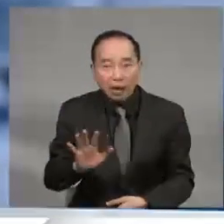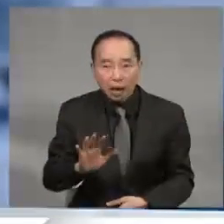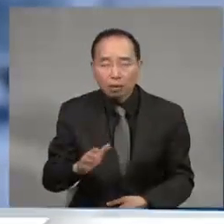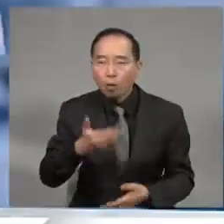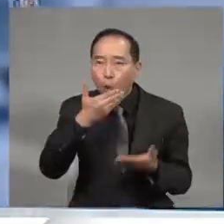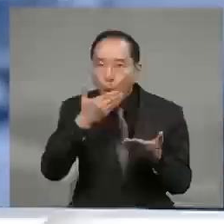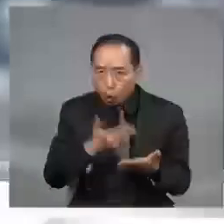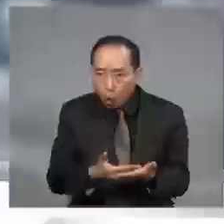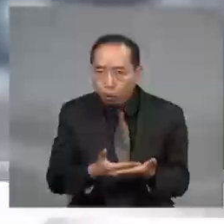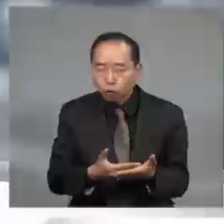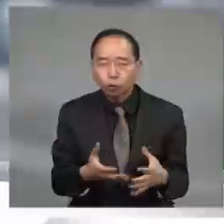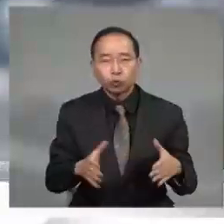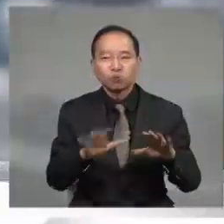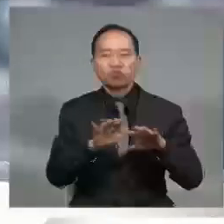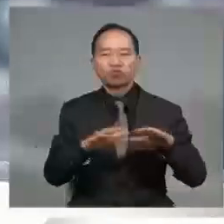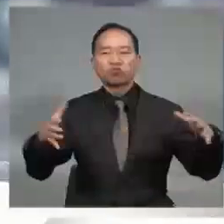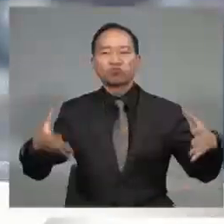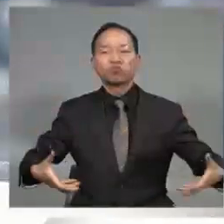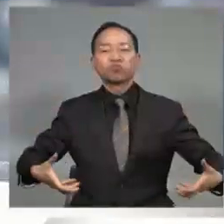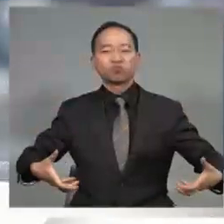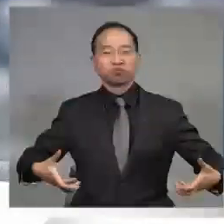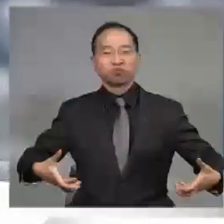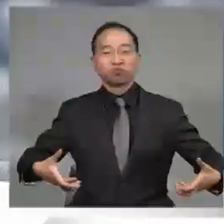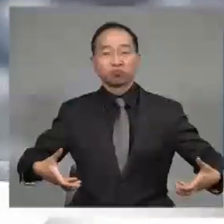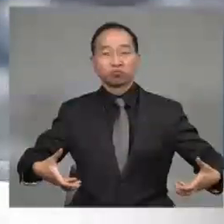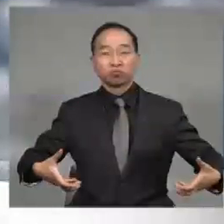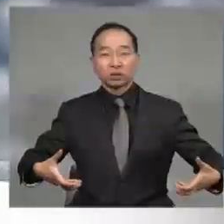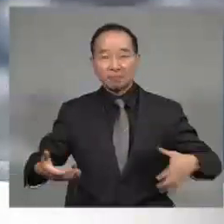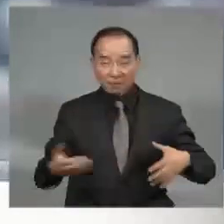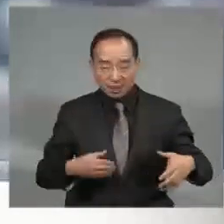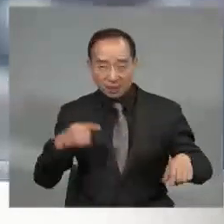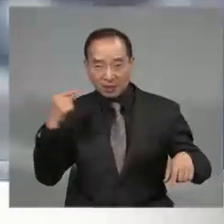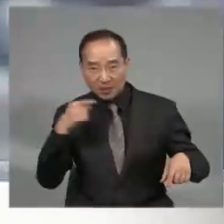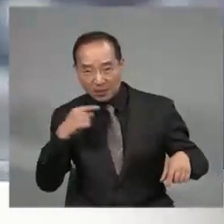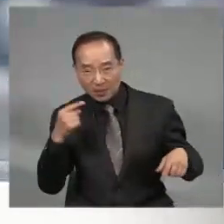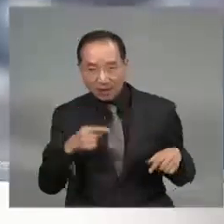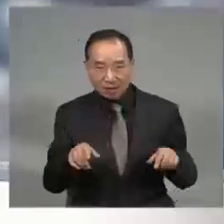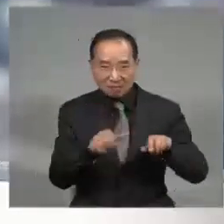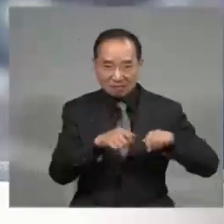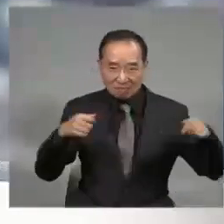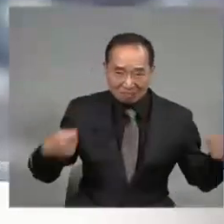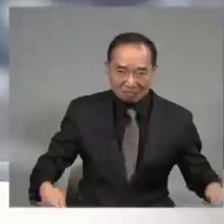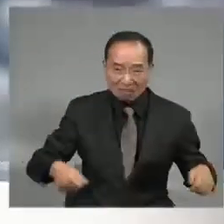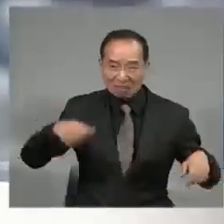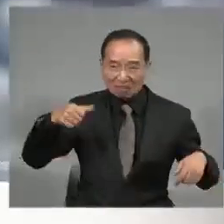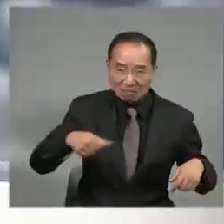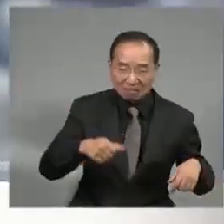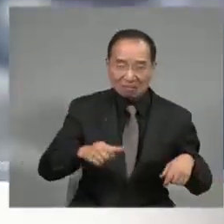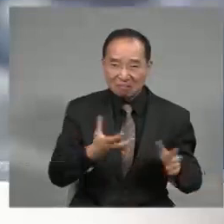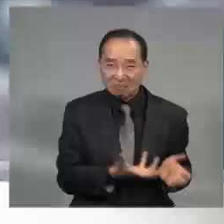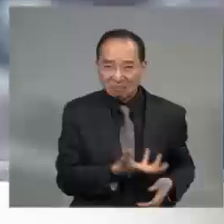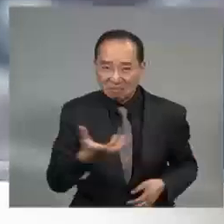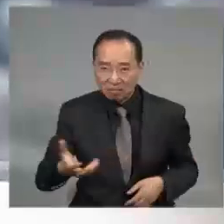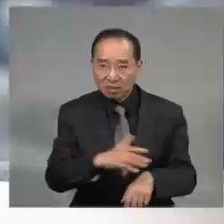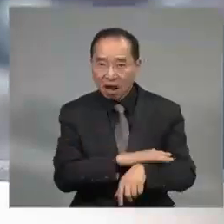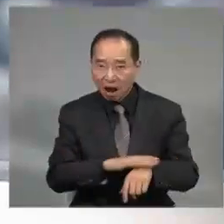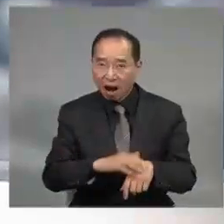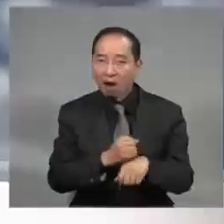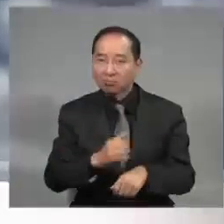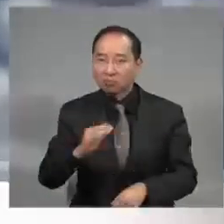소중한 한 표 한 그렇죠. 표가 담겨져 있기 때문에 굉장히 철저하게 보안을 잘해서 이송을 해야 될 것 같다는 생각이